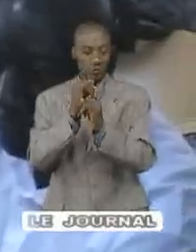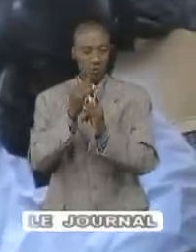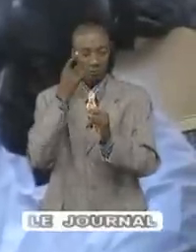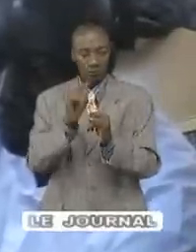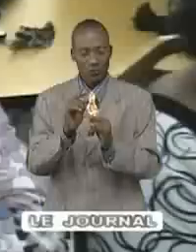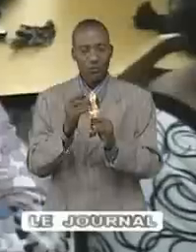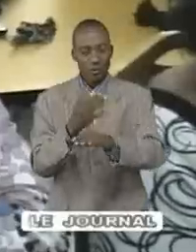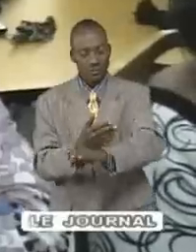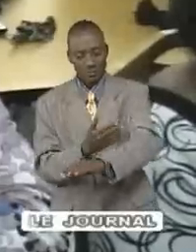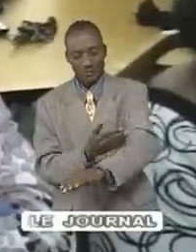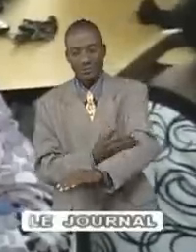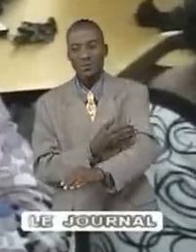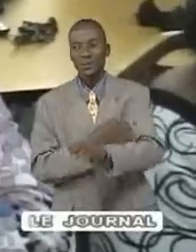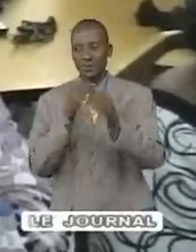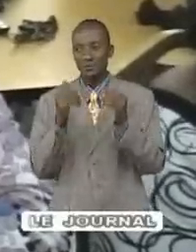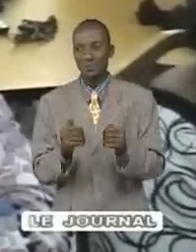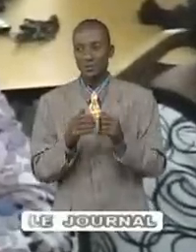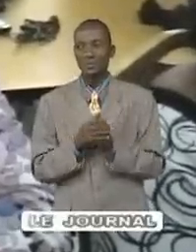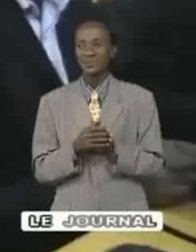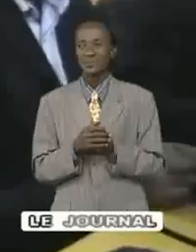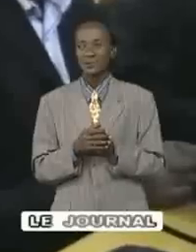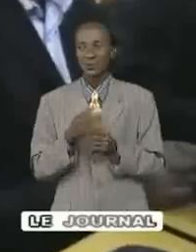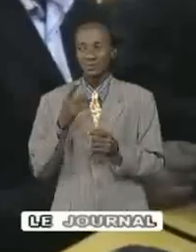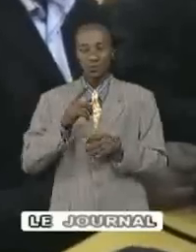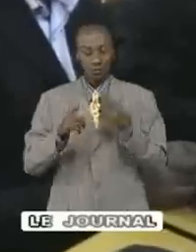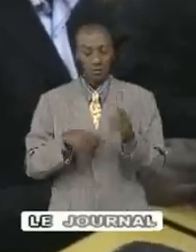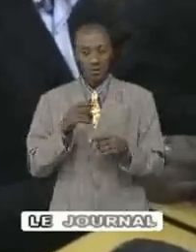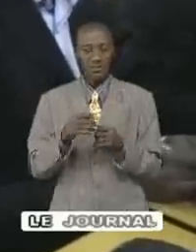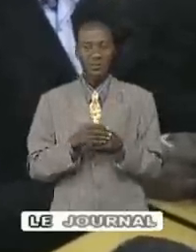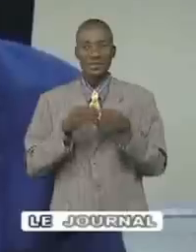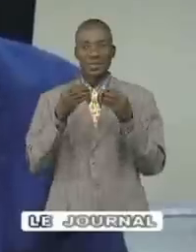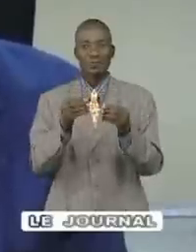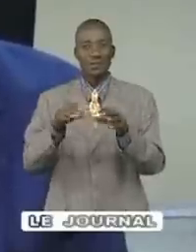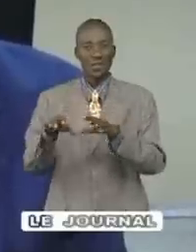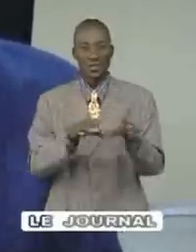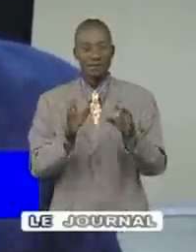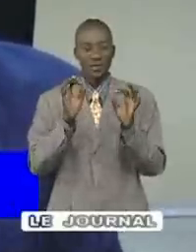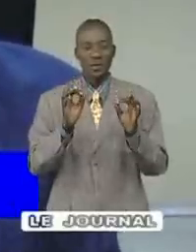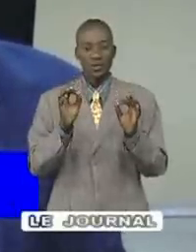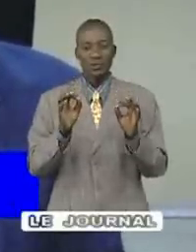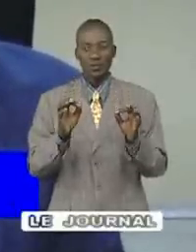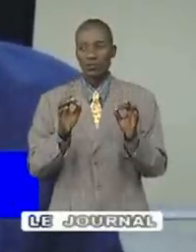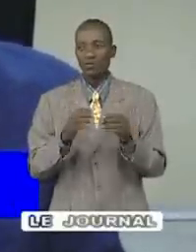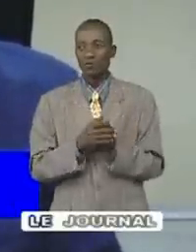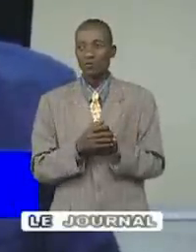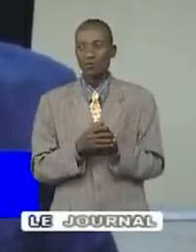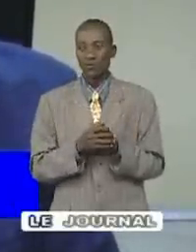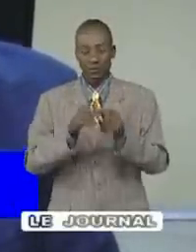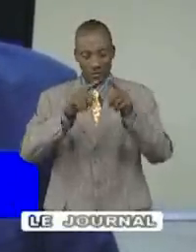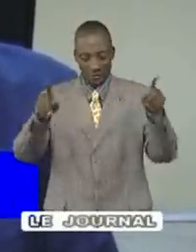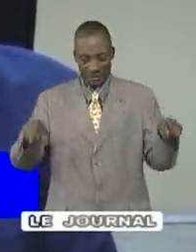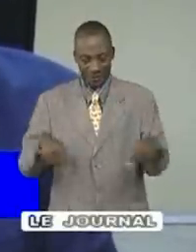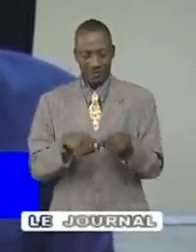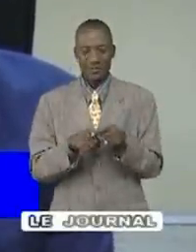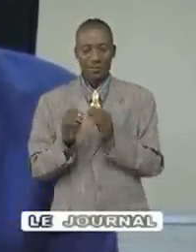très important, avant qu'on puisse commencer la mise en œuvre de ce nouveau cadre organique, que nous puissions